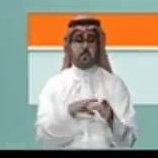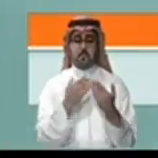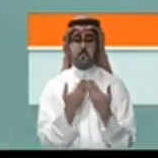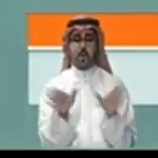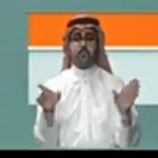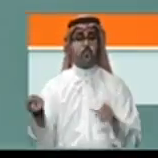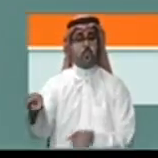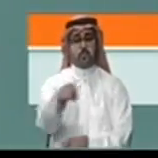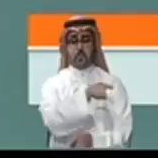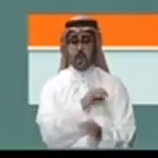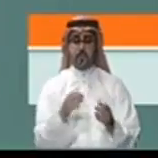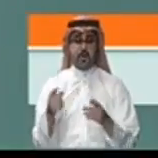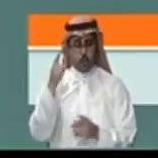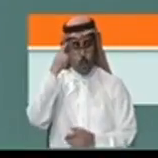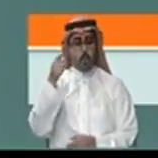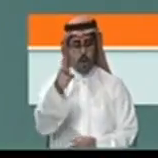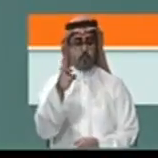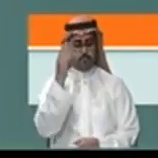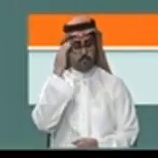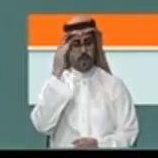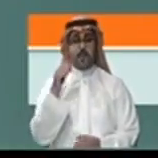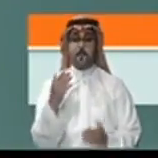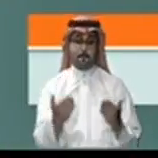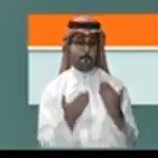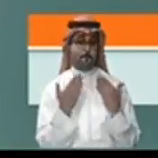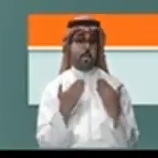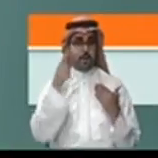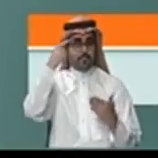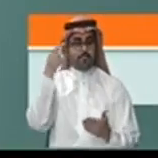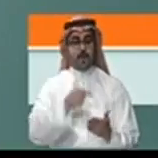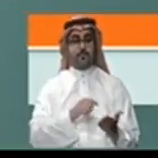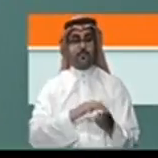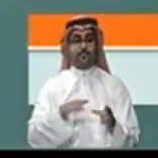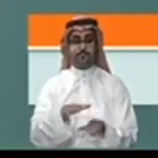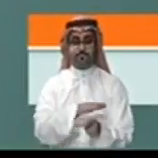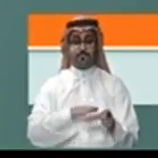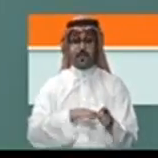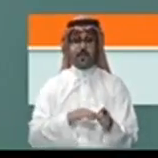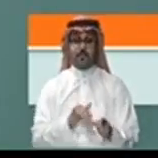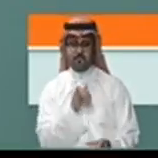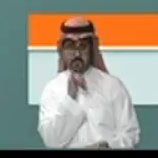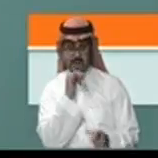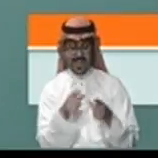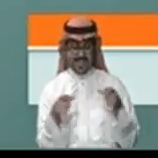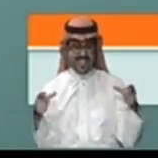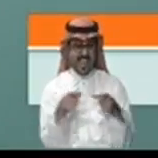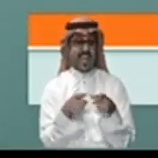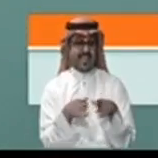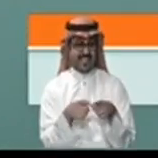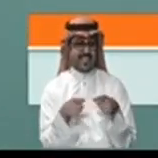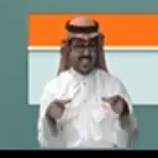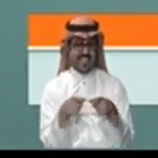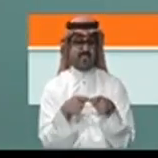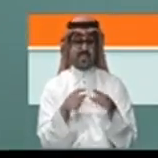الإمكانات المتاحة. كما لا يخفى عليكم أن مكة المكرمة يعني محيطها لا يستوعب الكثير، ولكنها صحيح.